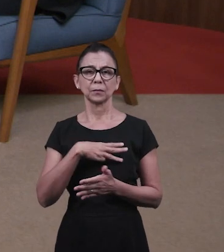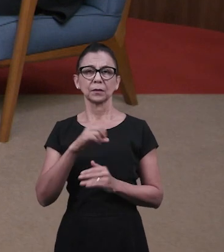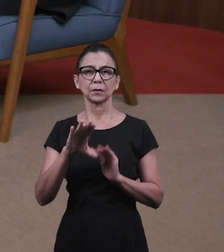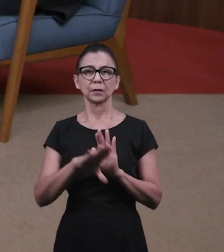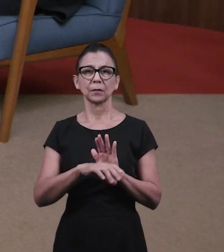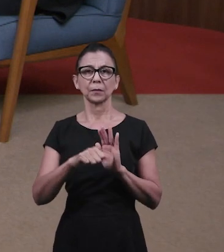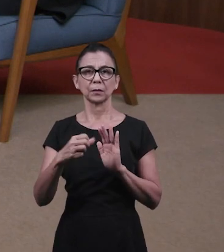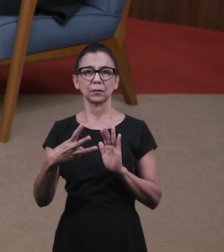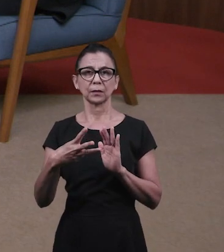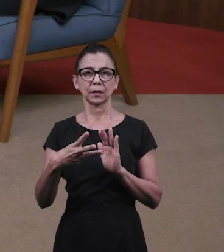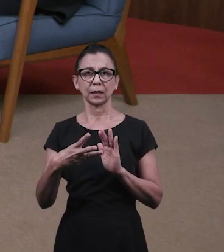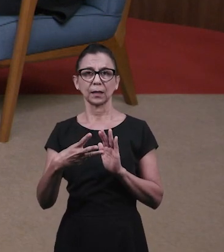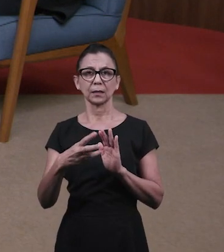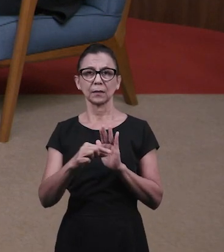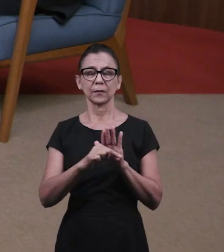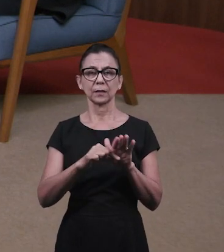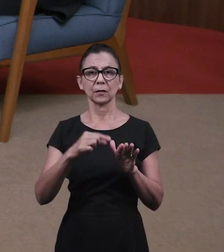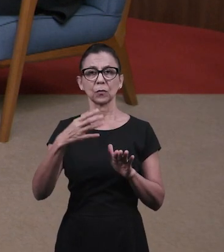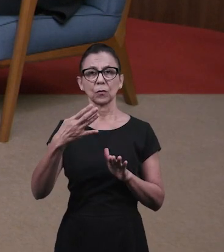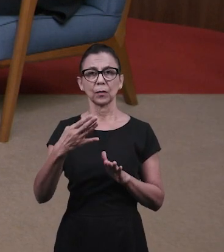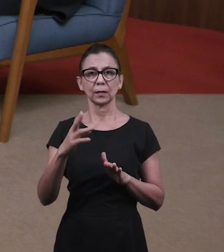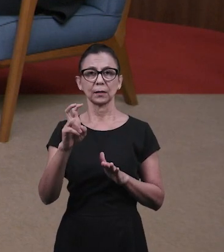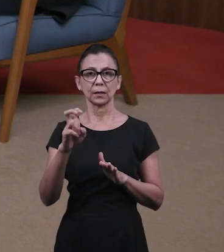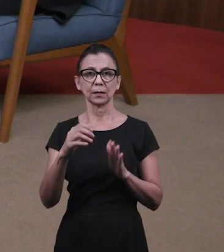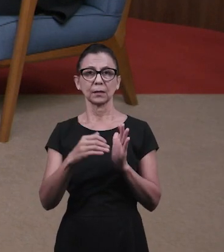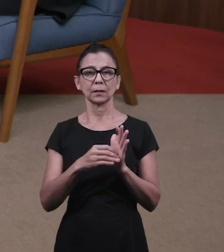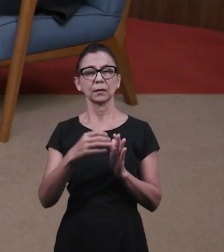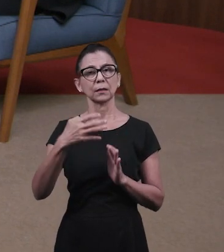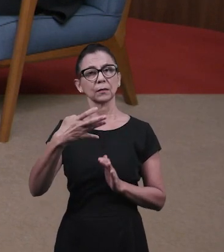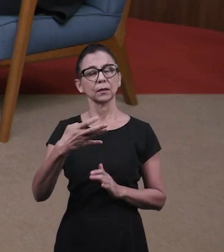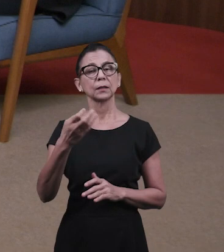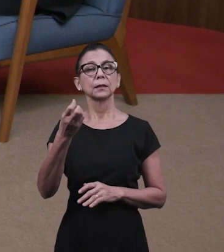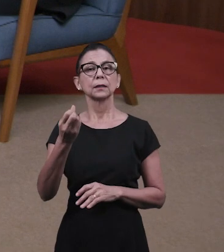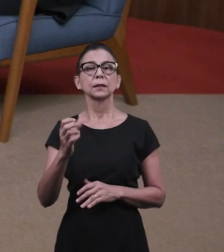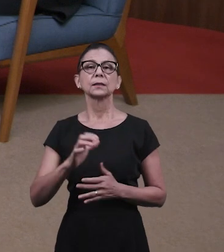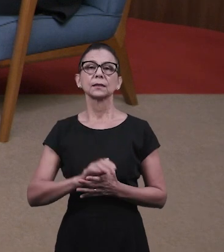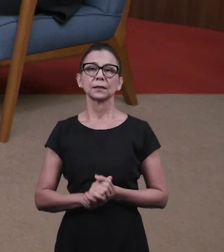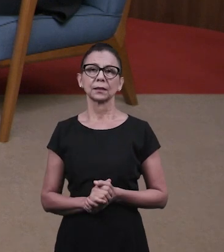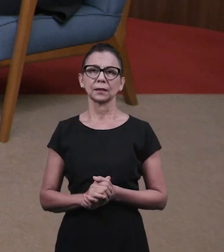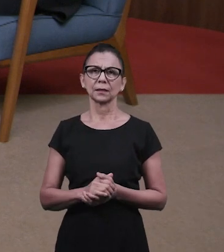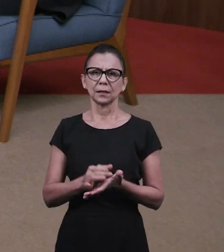versets 45 à 46, avec